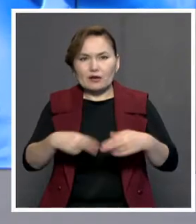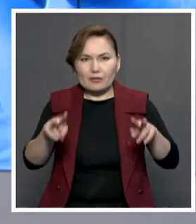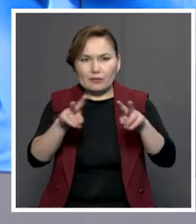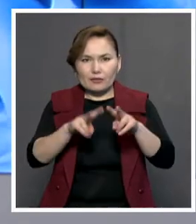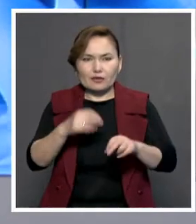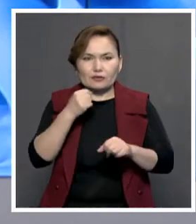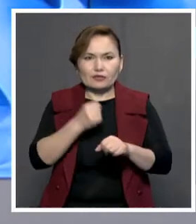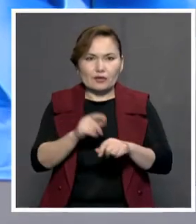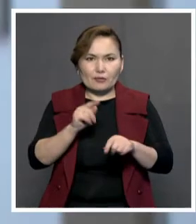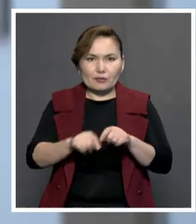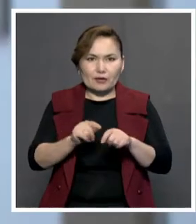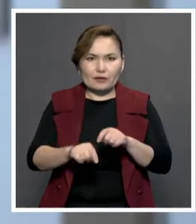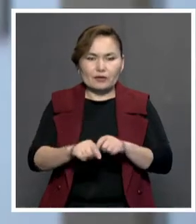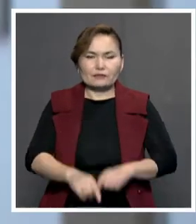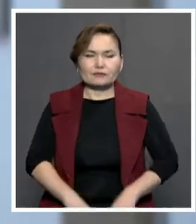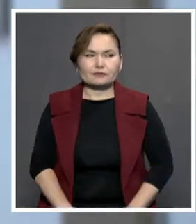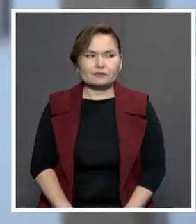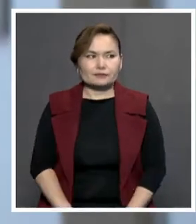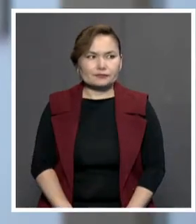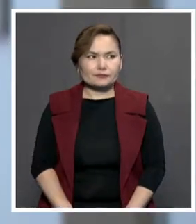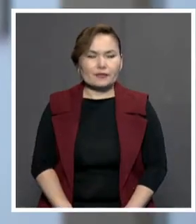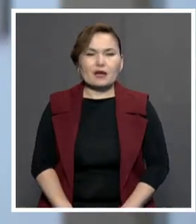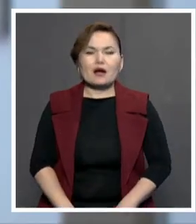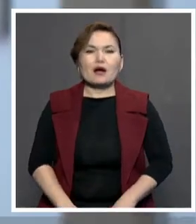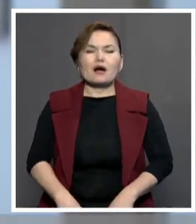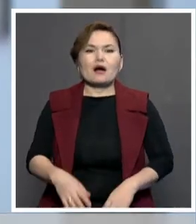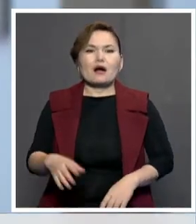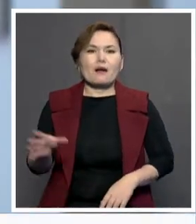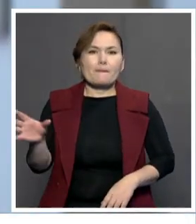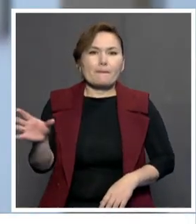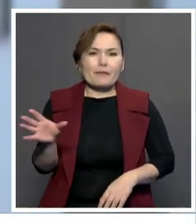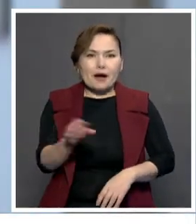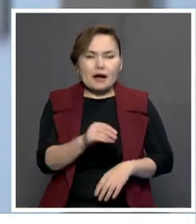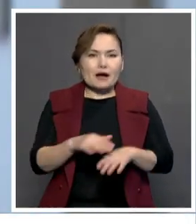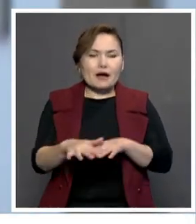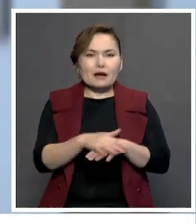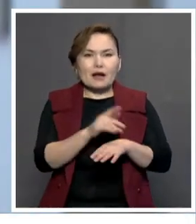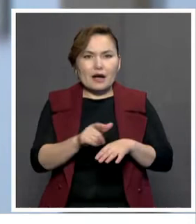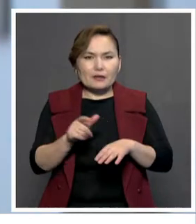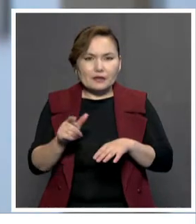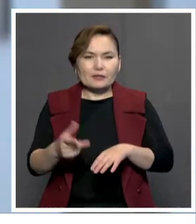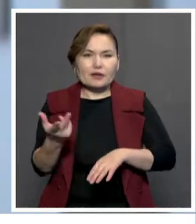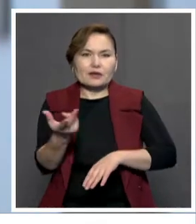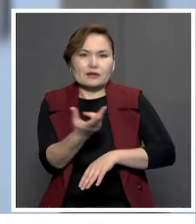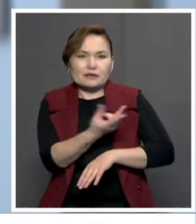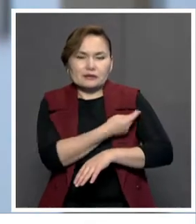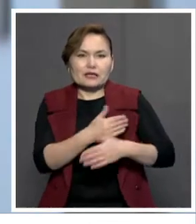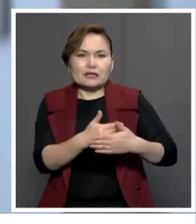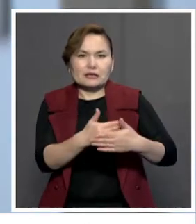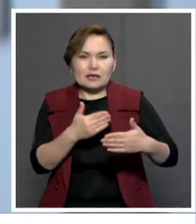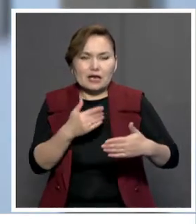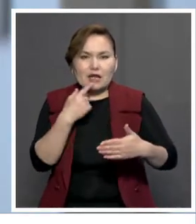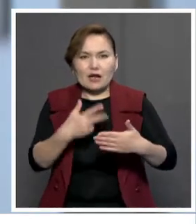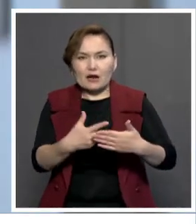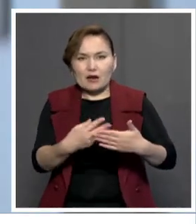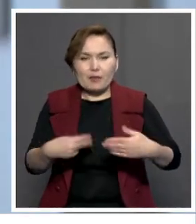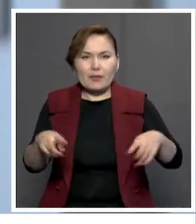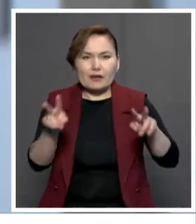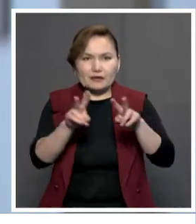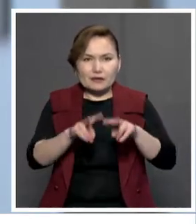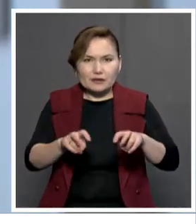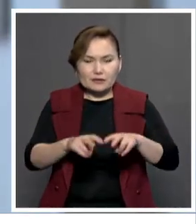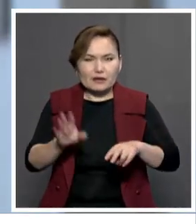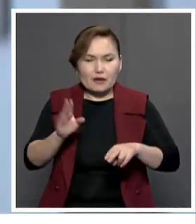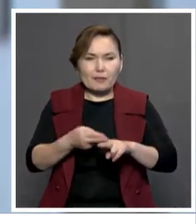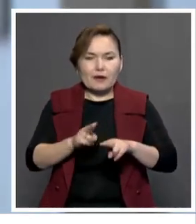отыр. Адам өзінің коронавирустық инфекцияның бес симптомы формасымен ауырғанын қалай біледі? Сондықтан міндетті түрде вакцинаның алдында